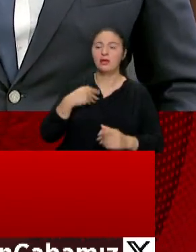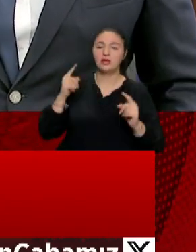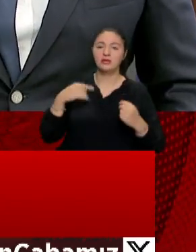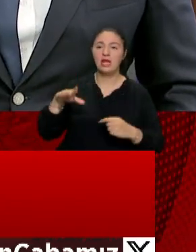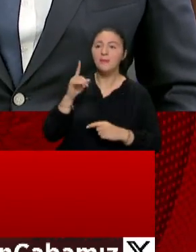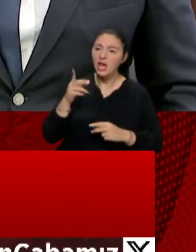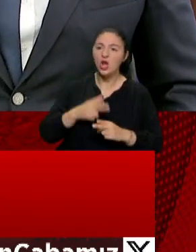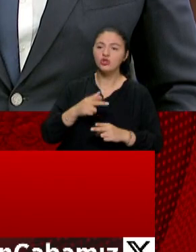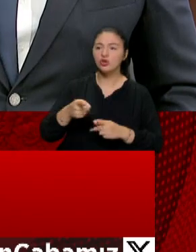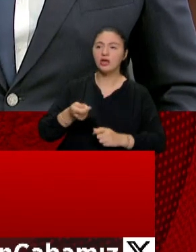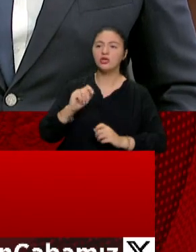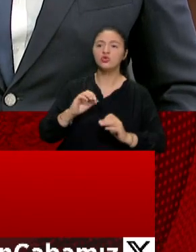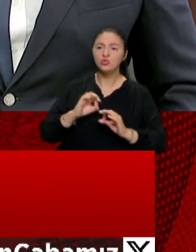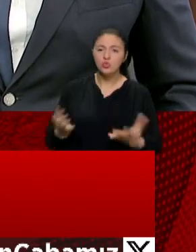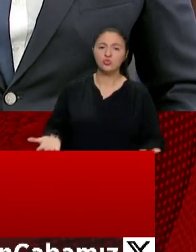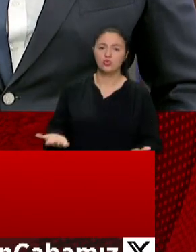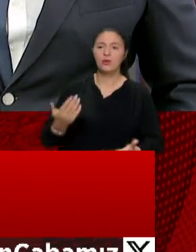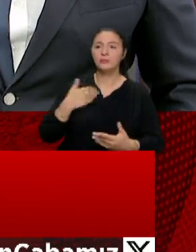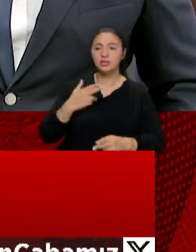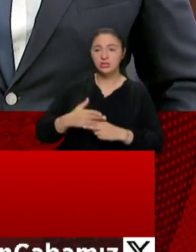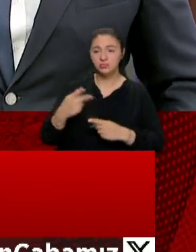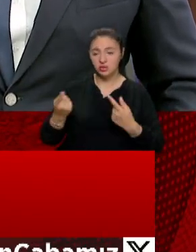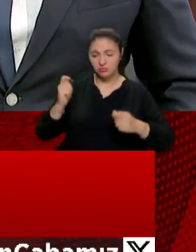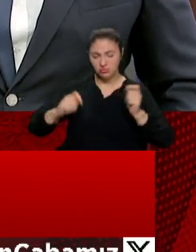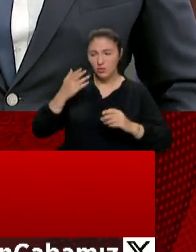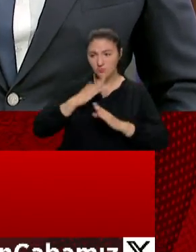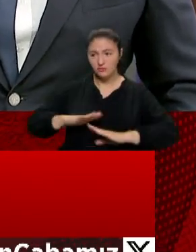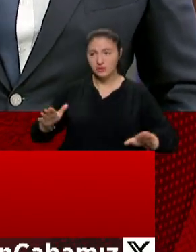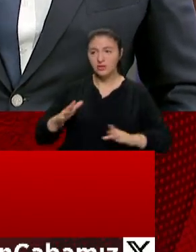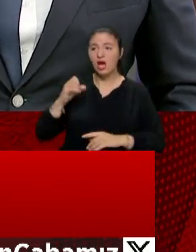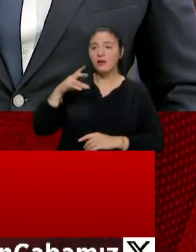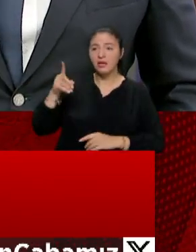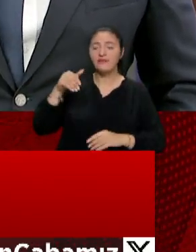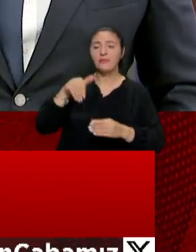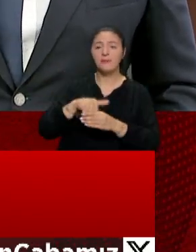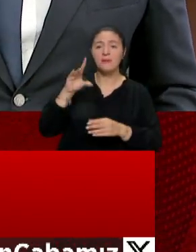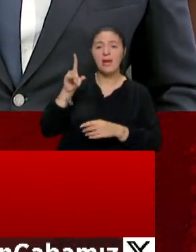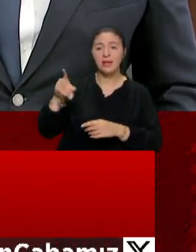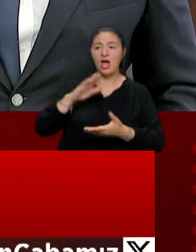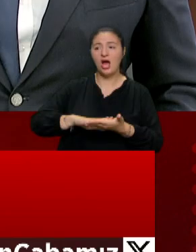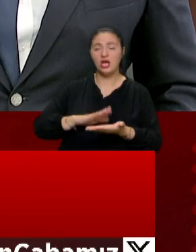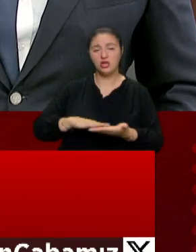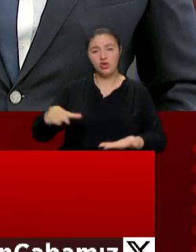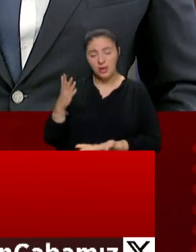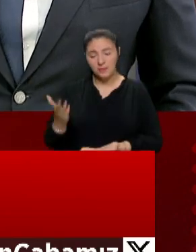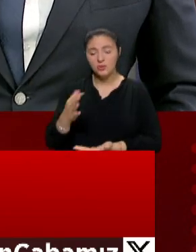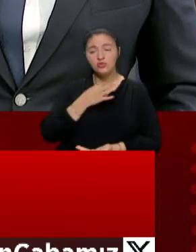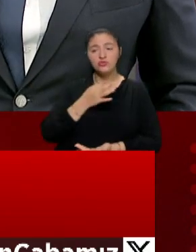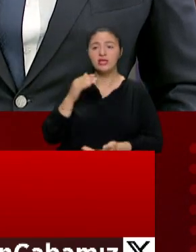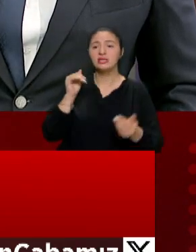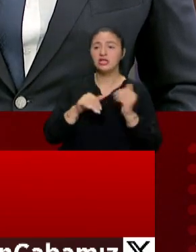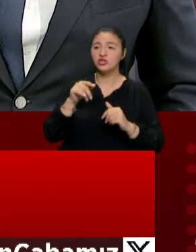yetkililere bir an önce şu kredi meselesini çözün bizde hızlı bir şekilde yapalım AK Partili ve Milliyetçi Hareket Partili arkadaşlarım Lütfen